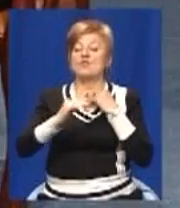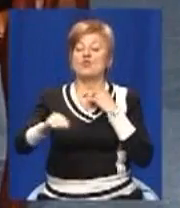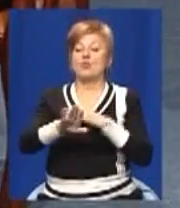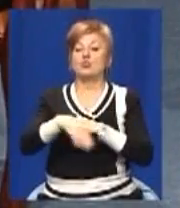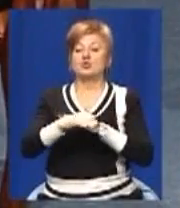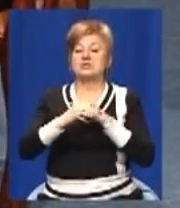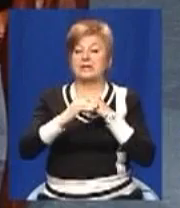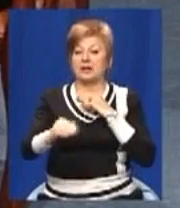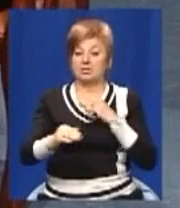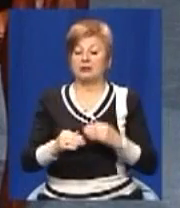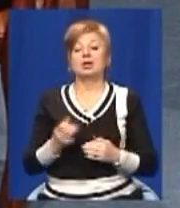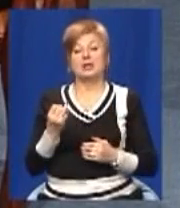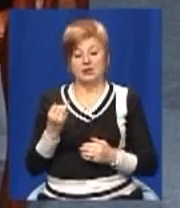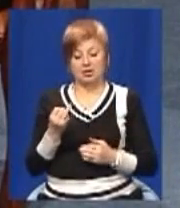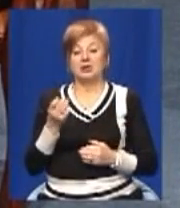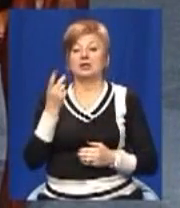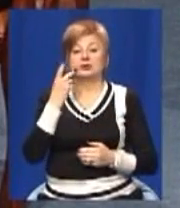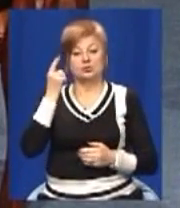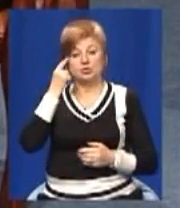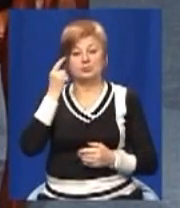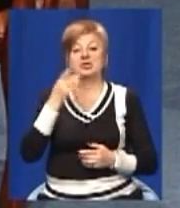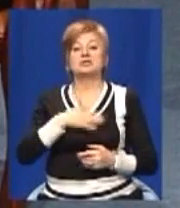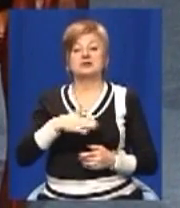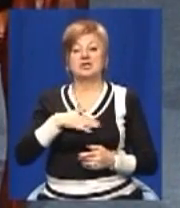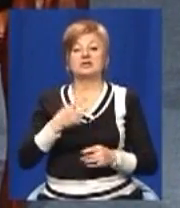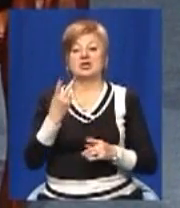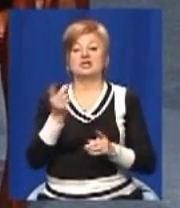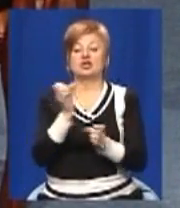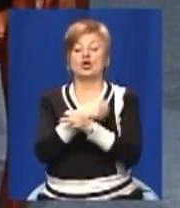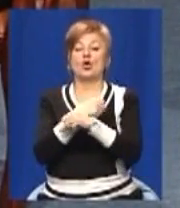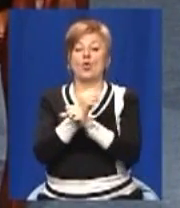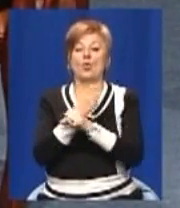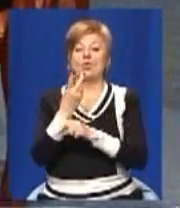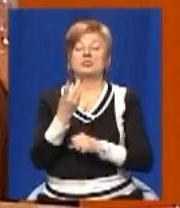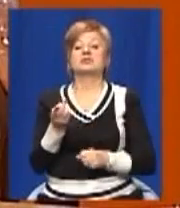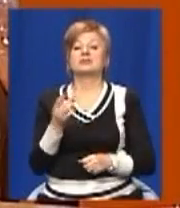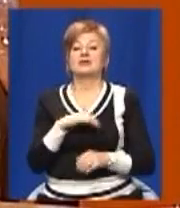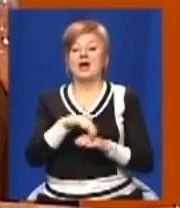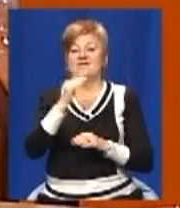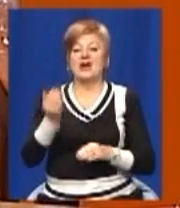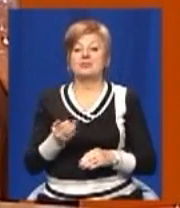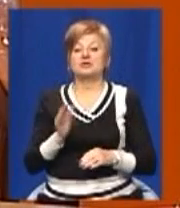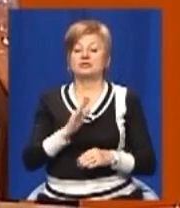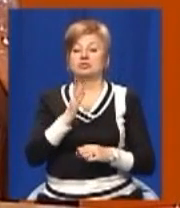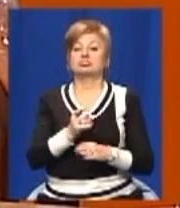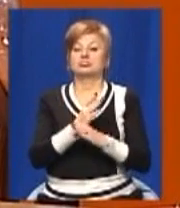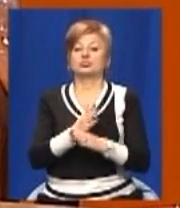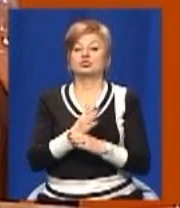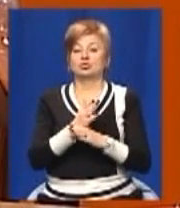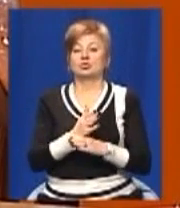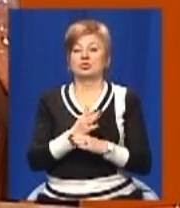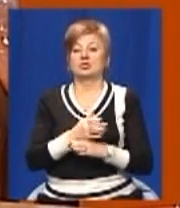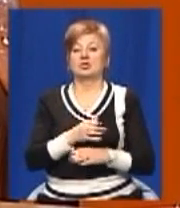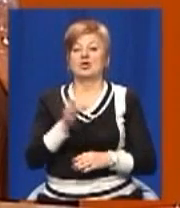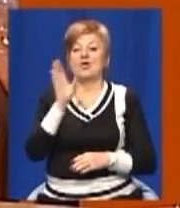В пустелях. І, звичайно, як ти думаєш, для чого їм ці два горби? І... Щоб зберігати